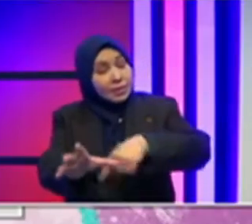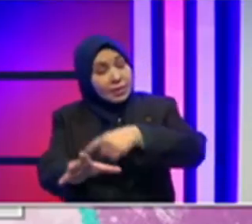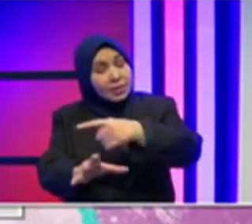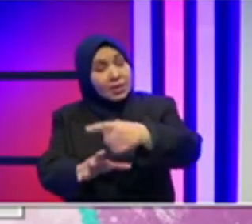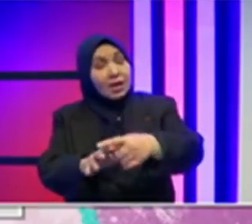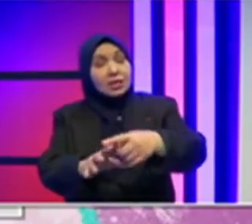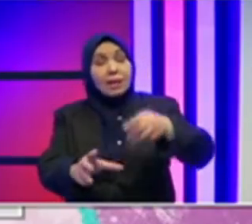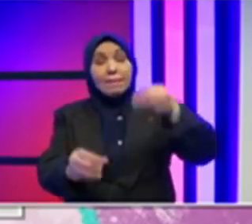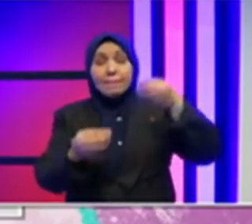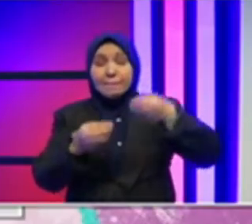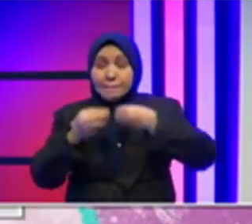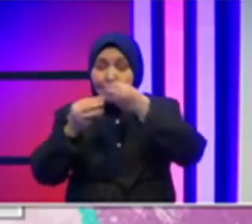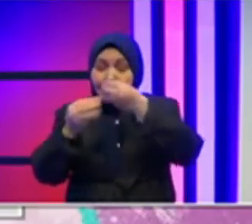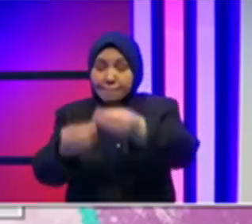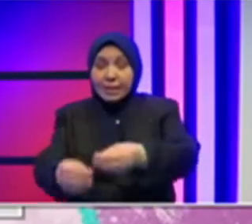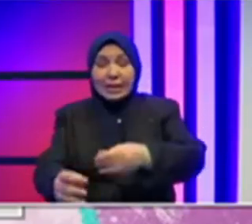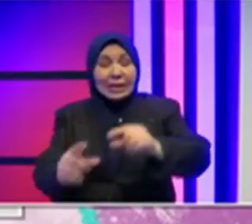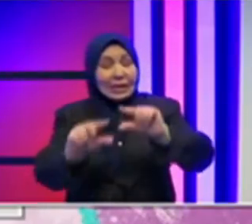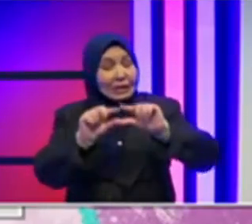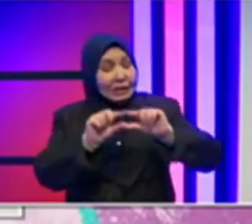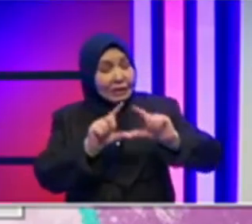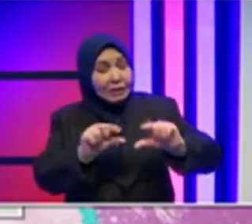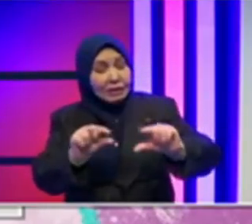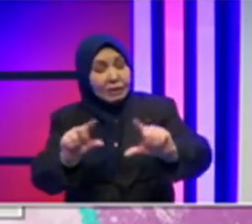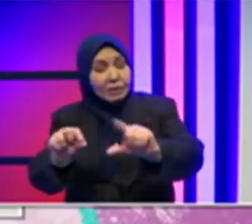أصابته فتنة